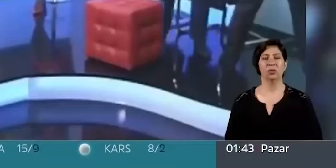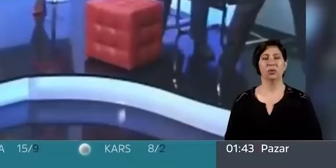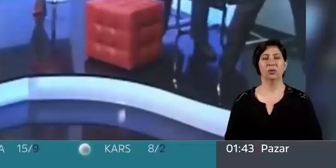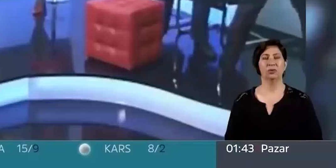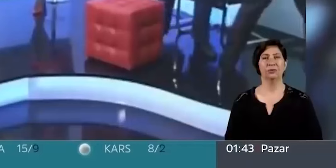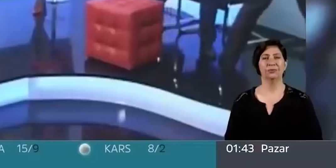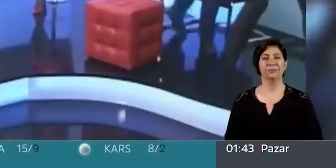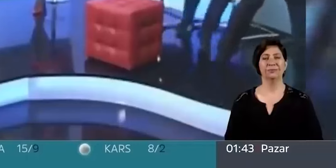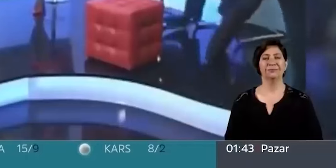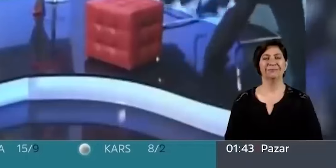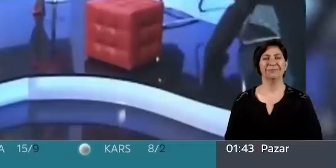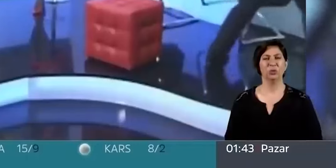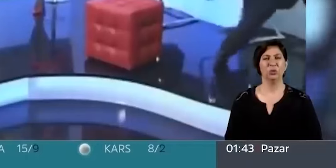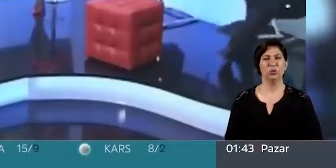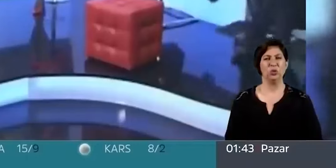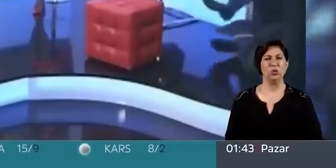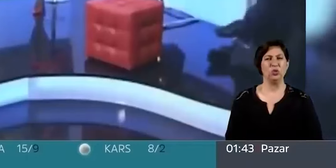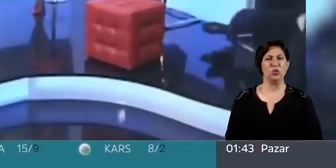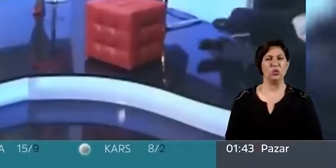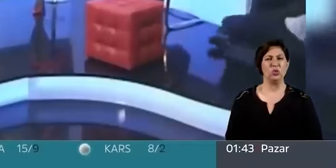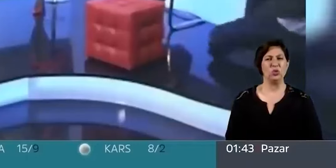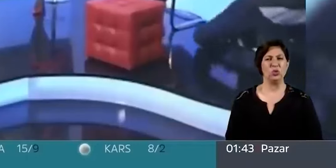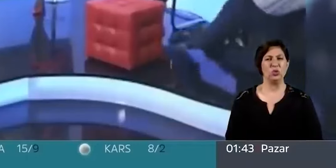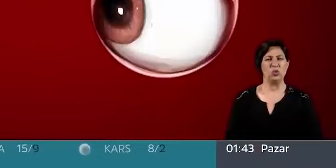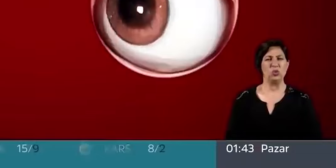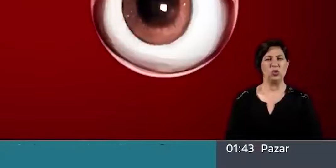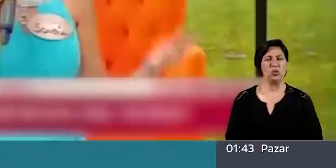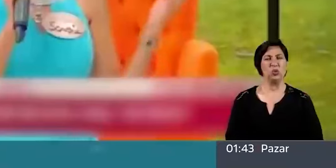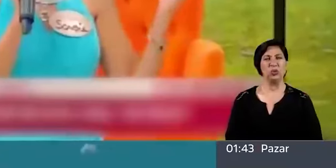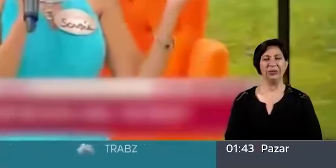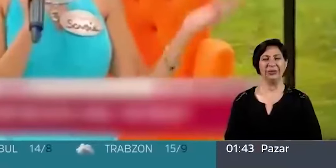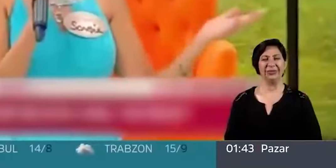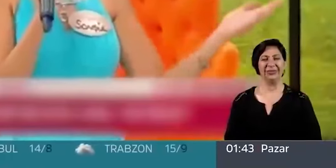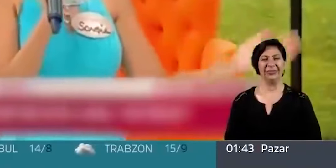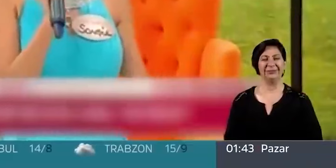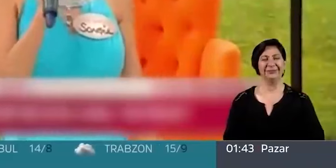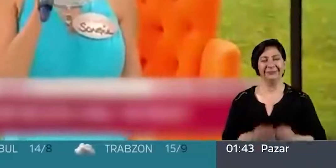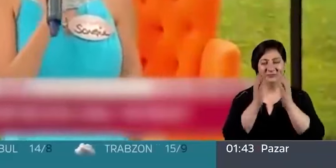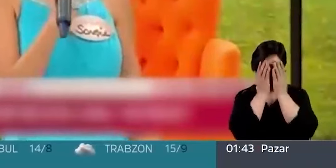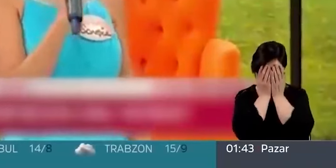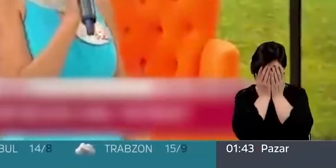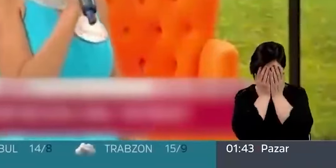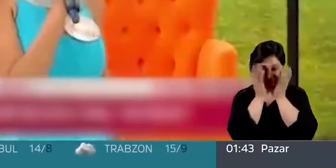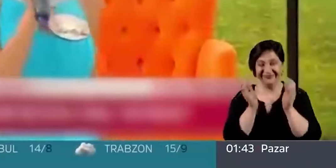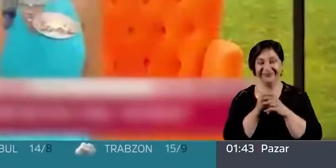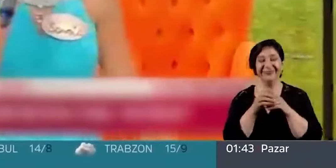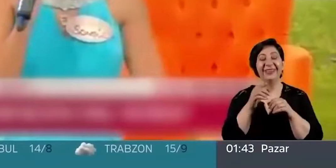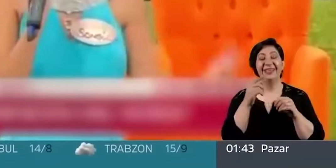Не передбачувана ситуація в нашому ефірі. Давайте ми не будемо. Слухайте. Ne